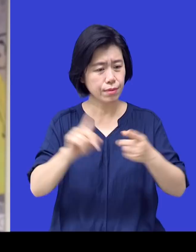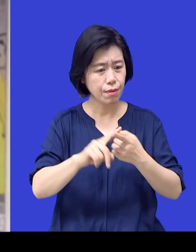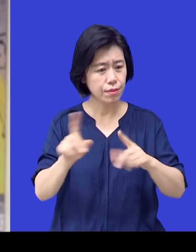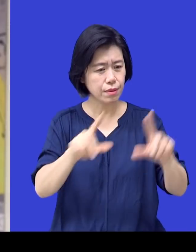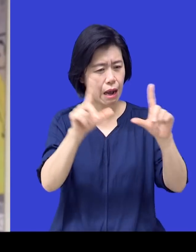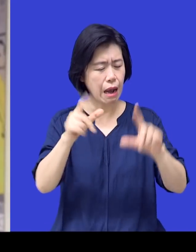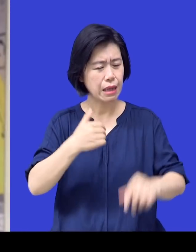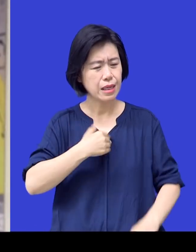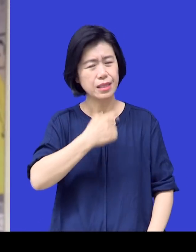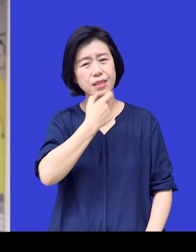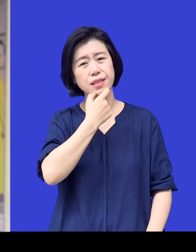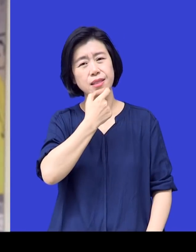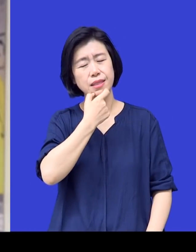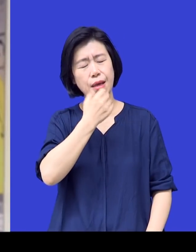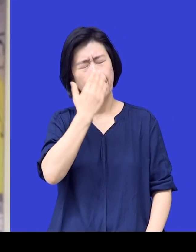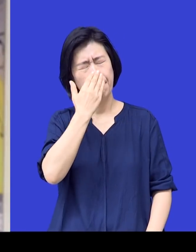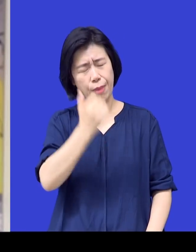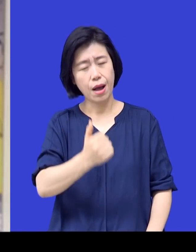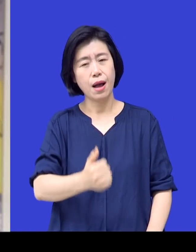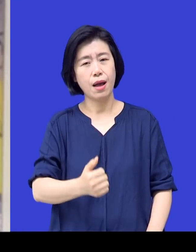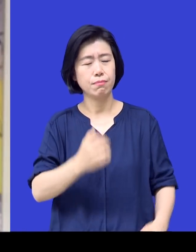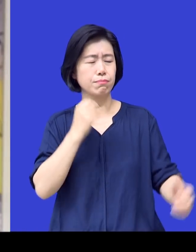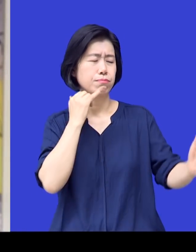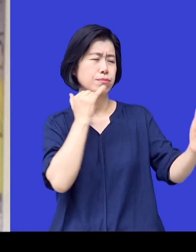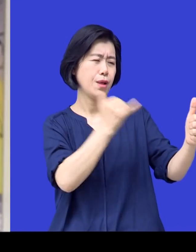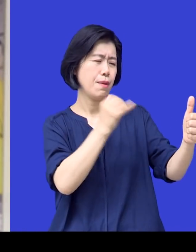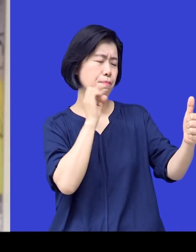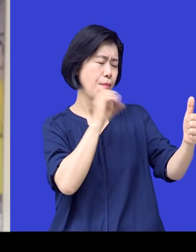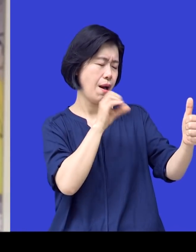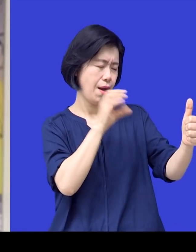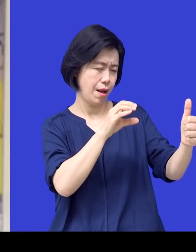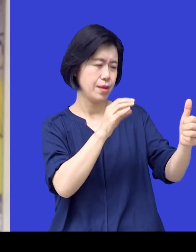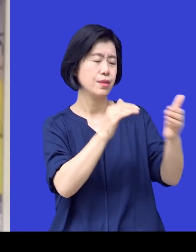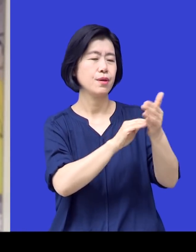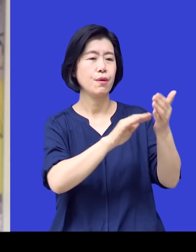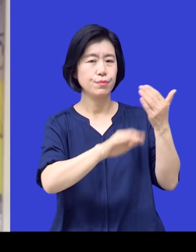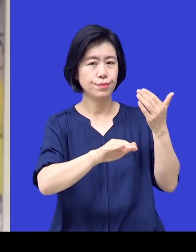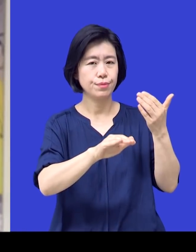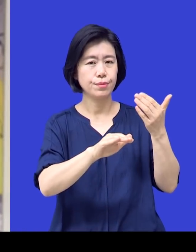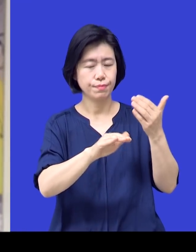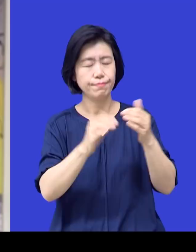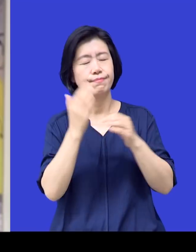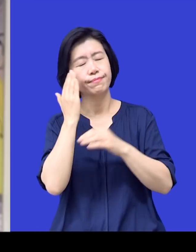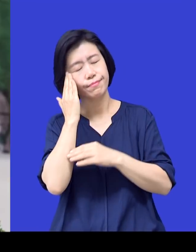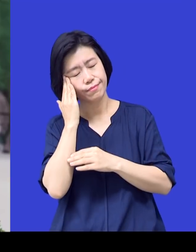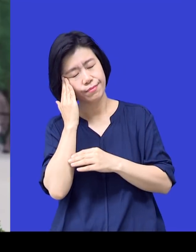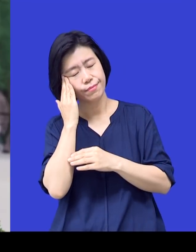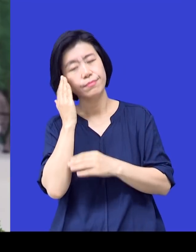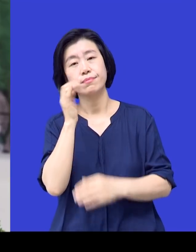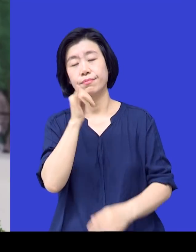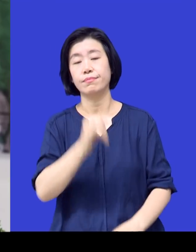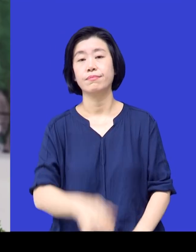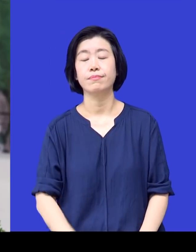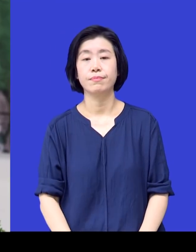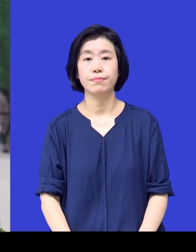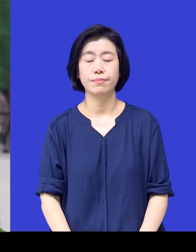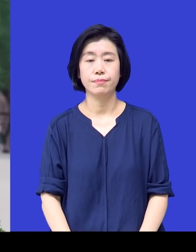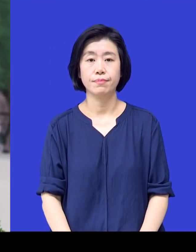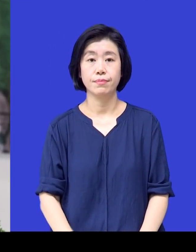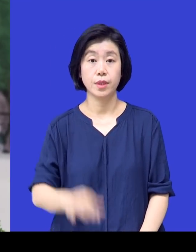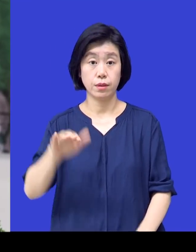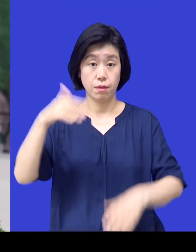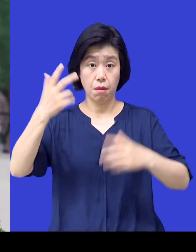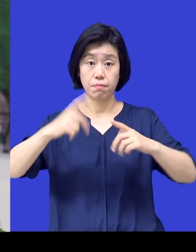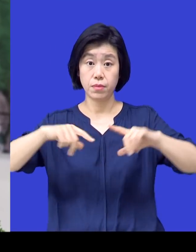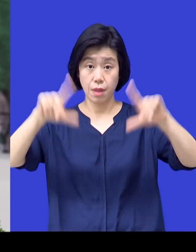그리고 그 친구한테 전화로 대화를 하고 끊고 아마 잠이 들었던 것 같아요. 네. 근데 그